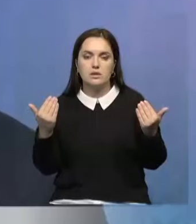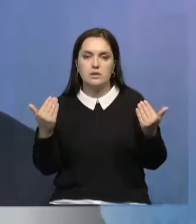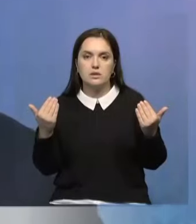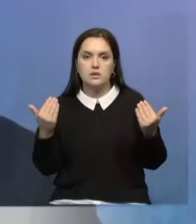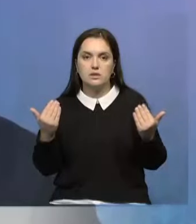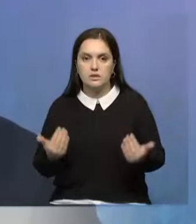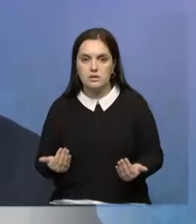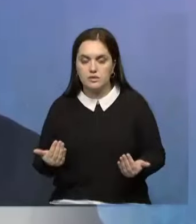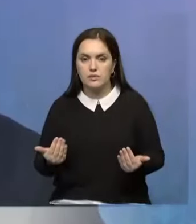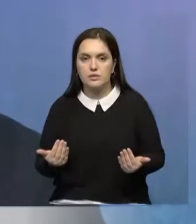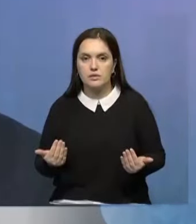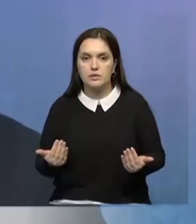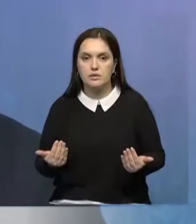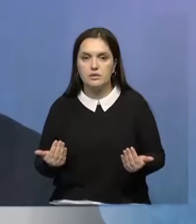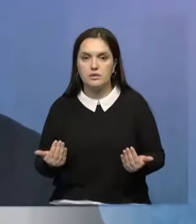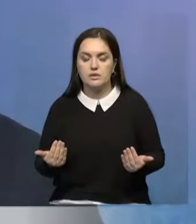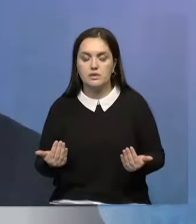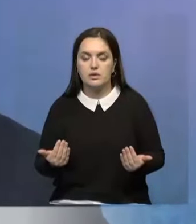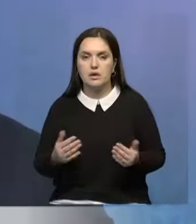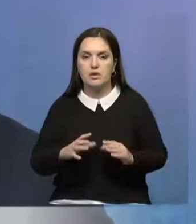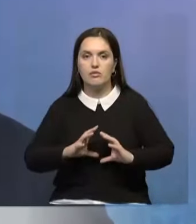знаем, в мире